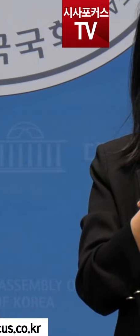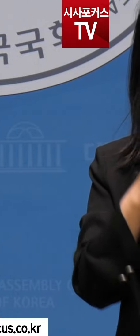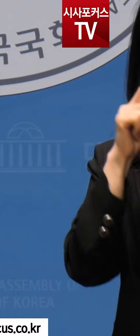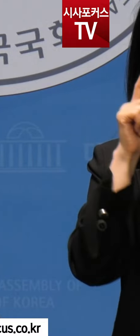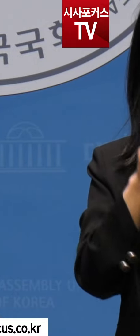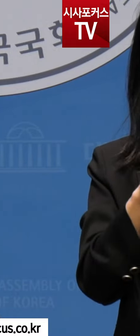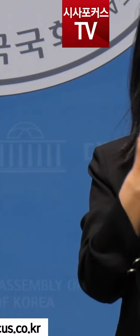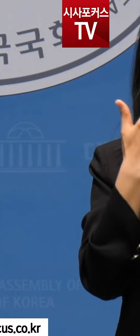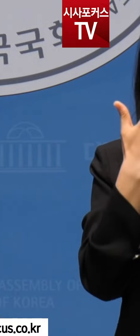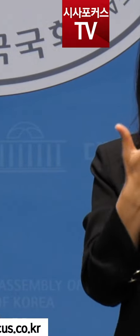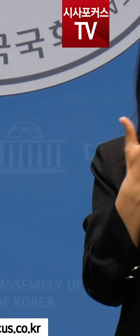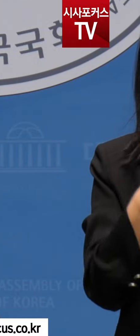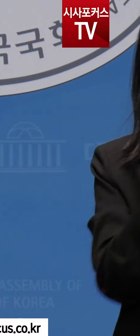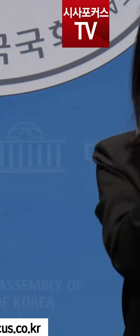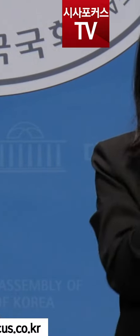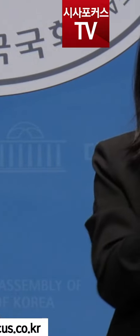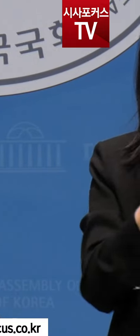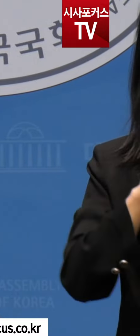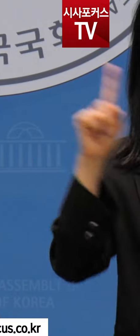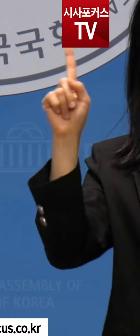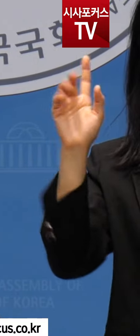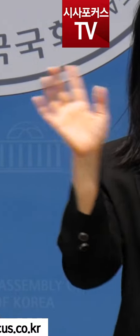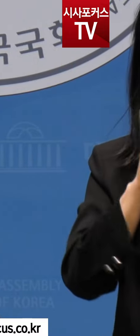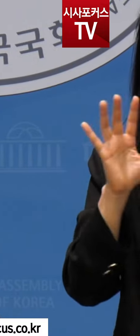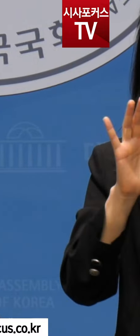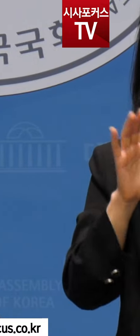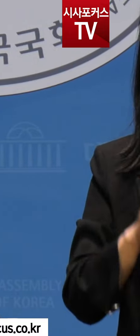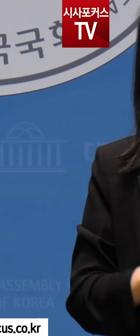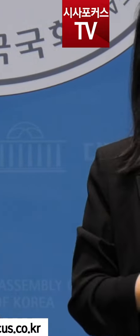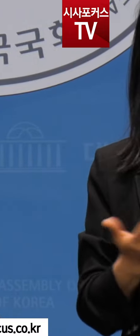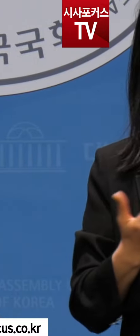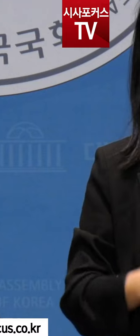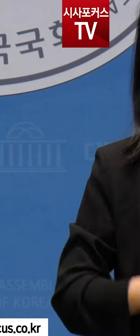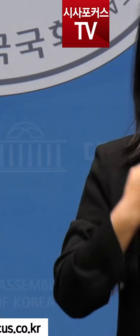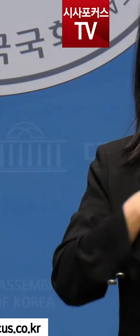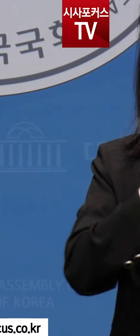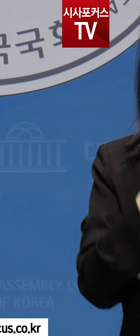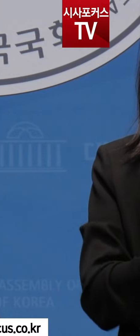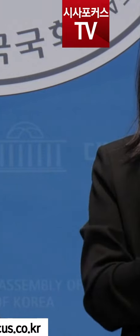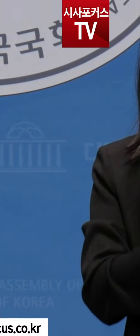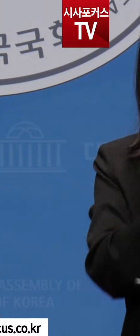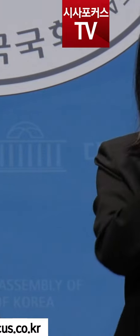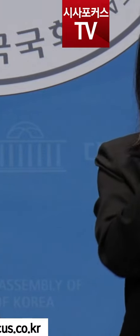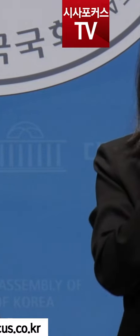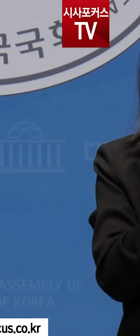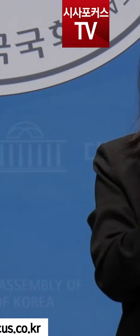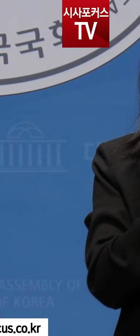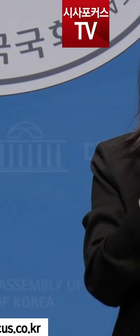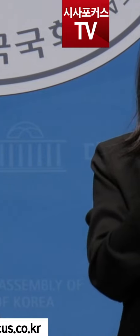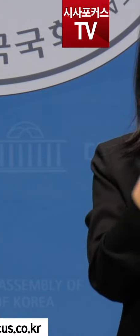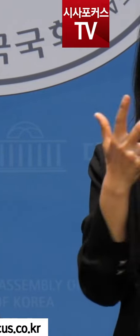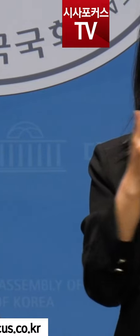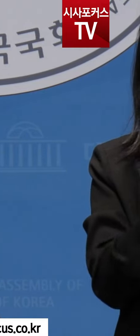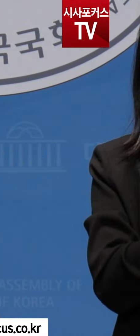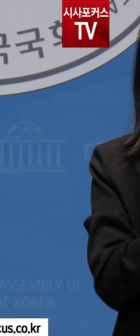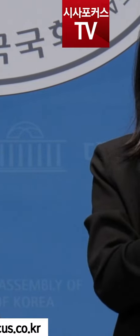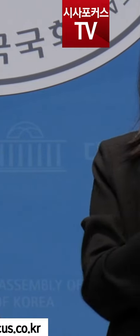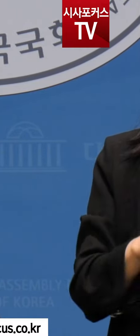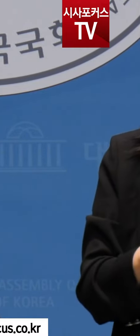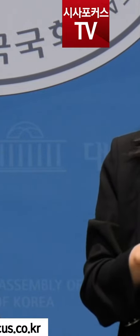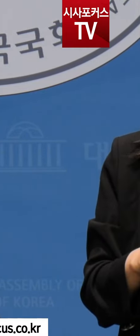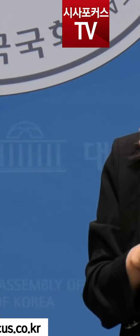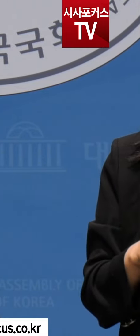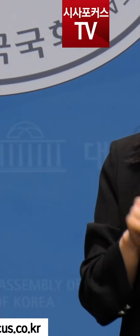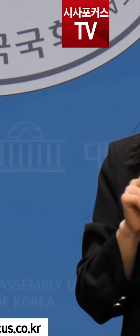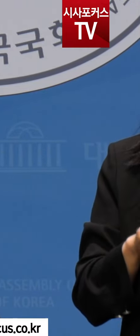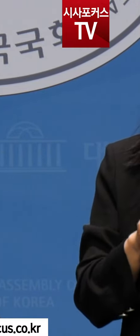검찰이 기소조차 하지 않는다는 것은 심각한 직무유기입니다. 이재명 대표와 비판 언론 등에